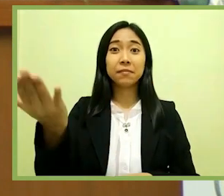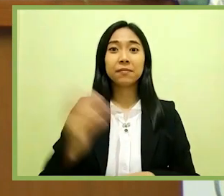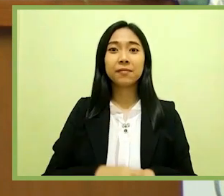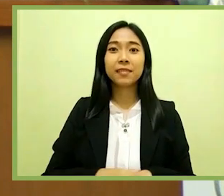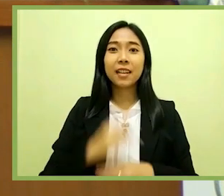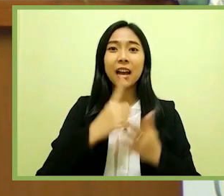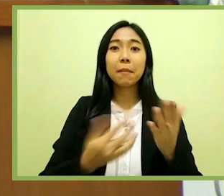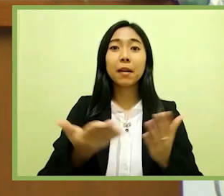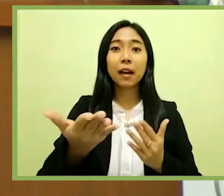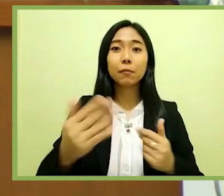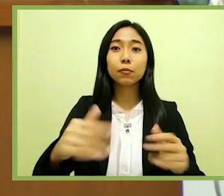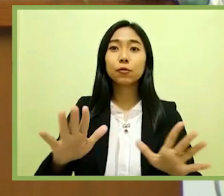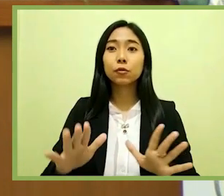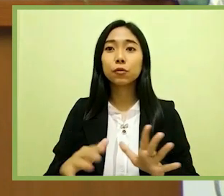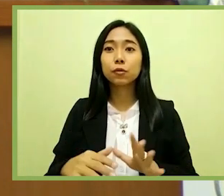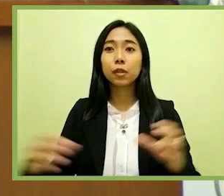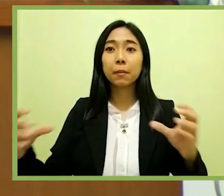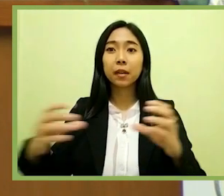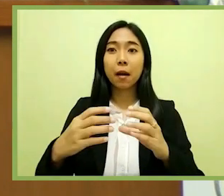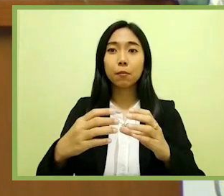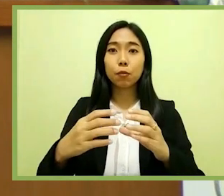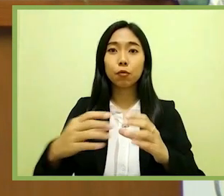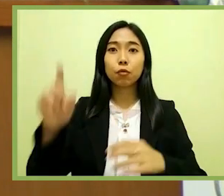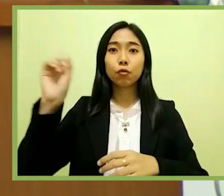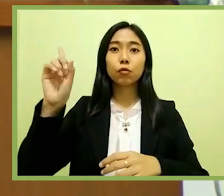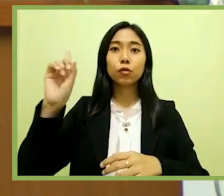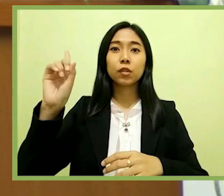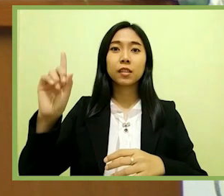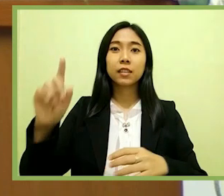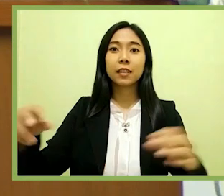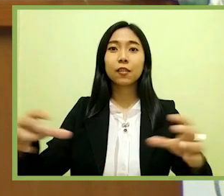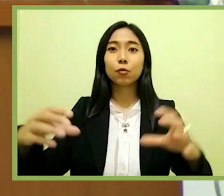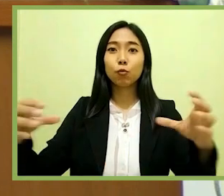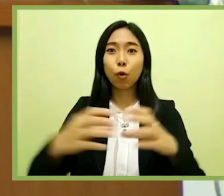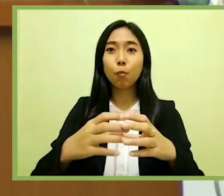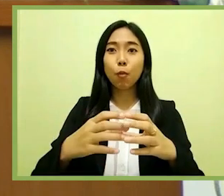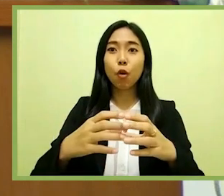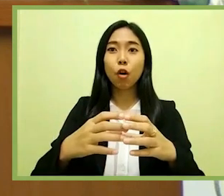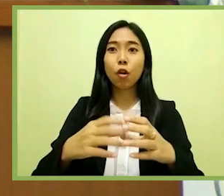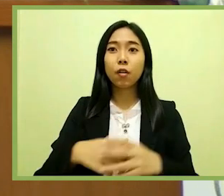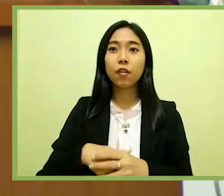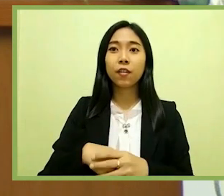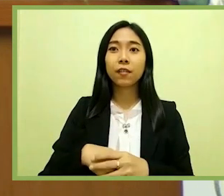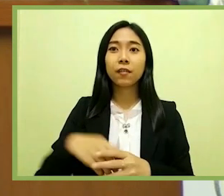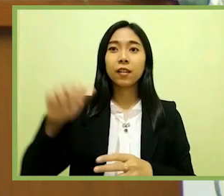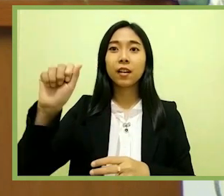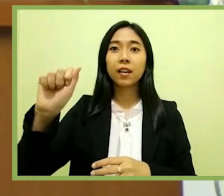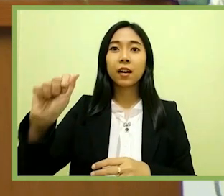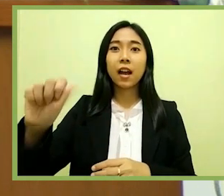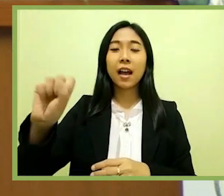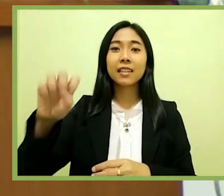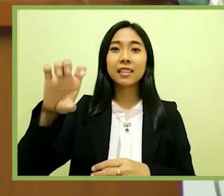apakah saudara sudah bergabung dalam satu komunitas yang bernama Paguyuban Asep Dunia?